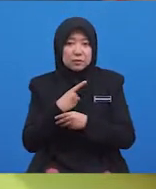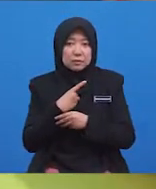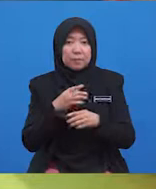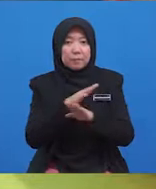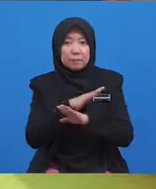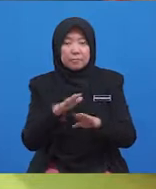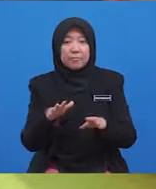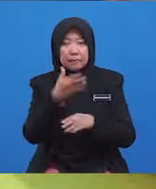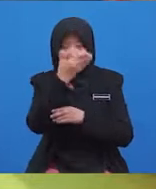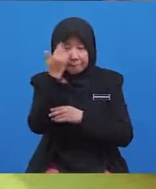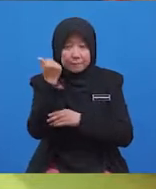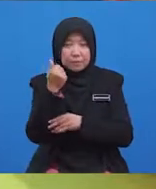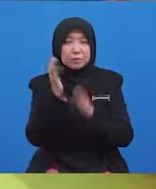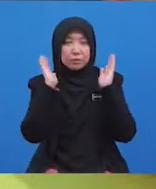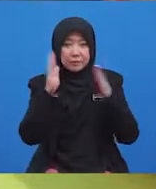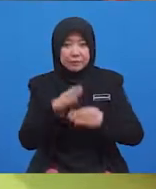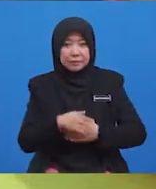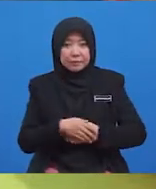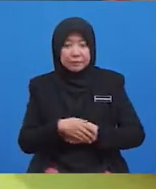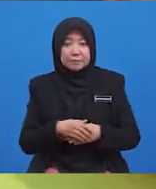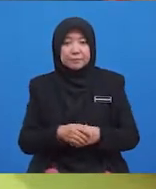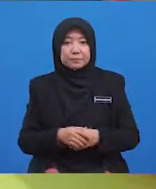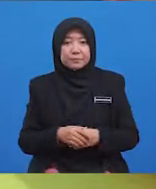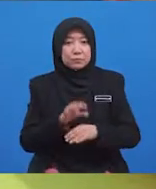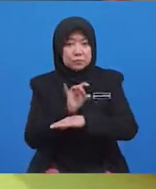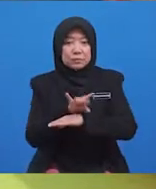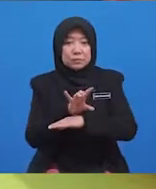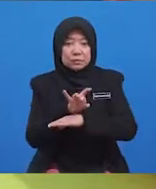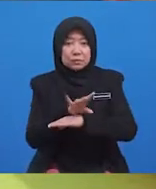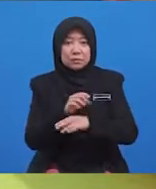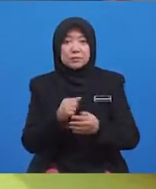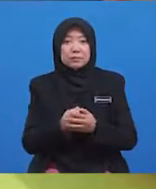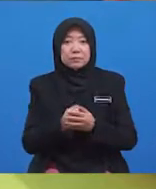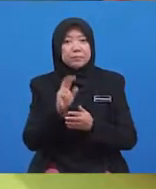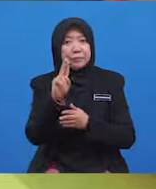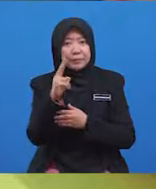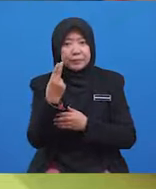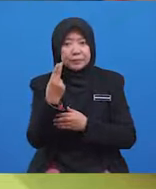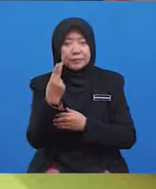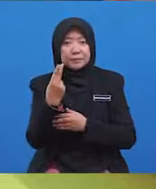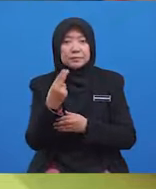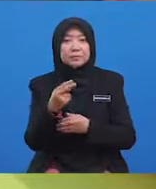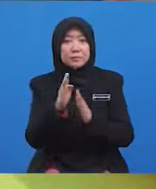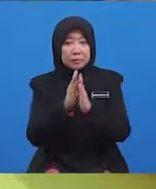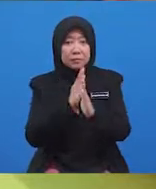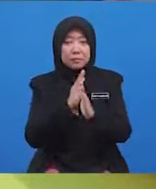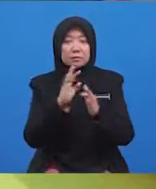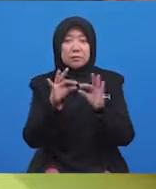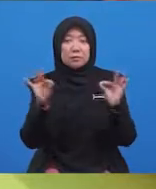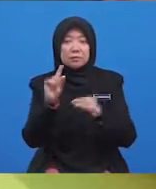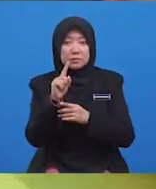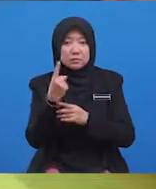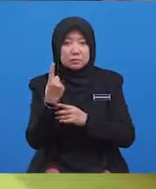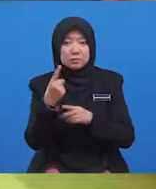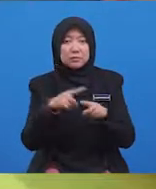tidak meninggalkan solat. Pesanan yang disampaikan walau hanya dengan sebaris ayat ternyata